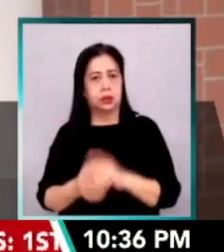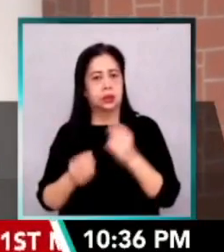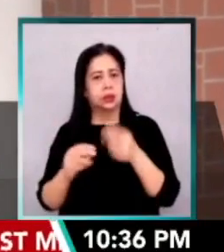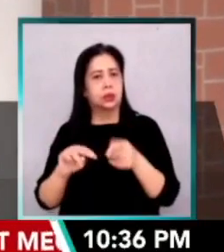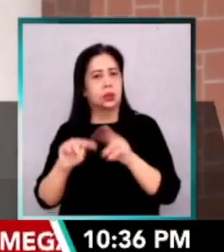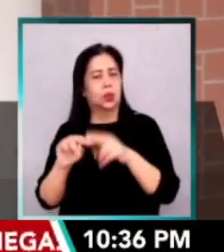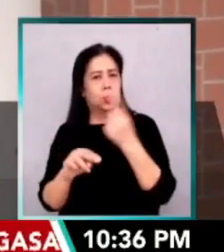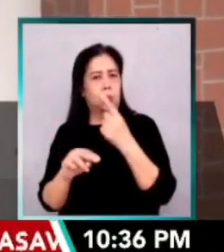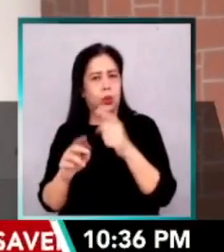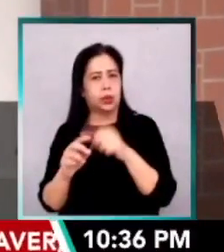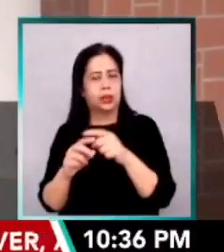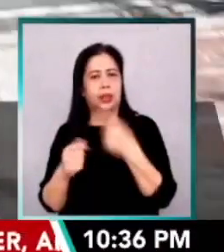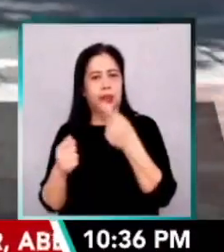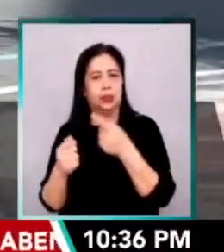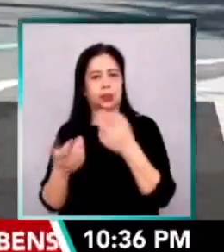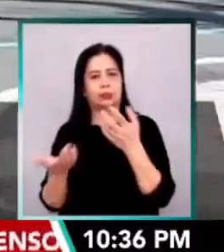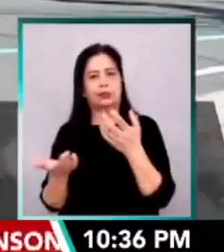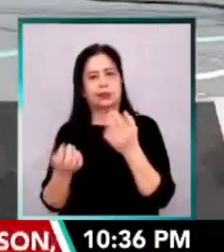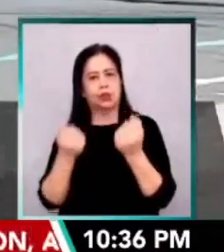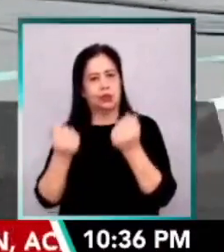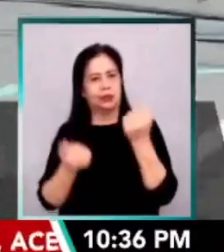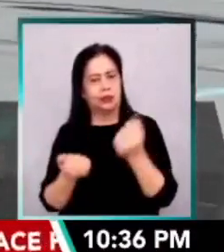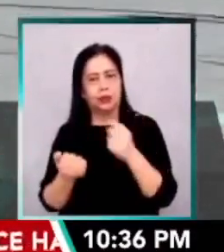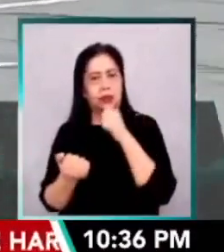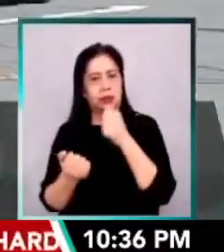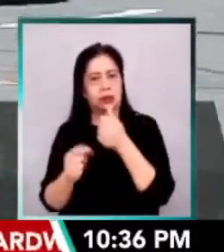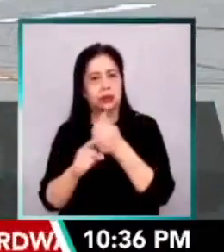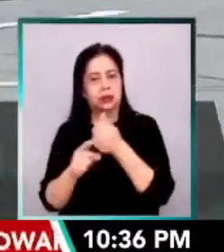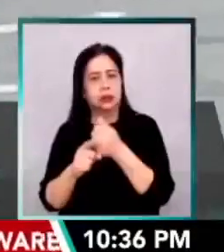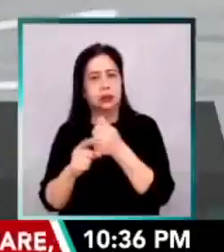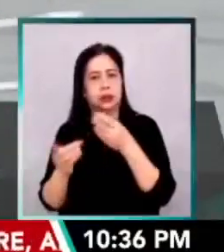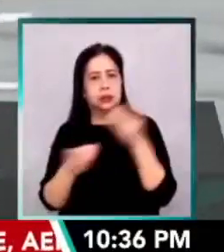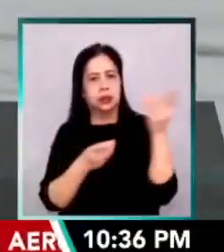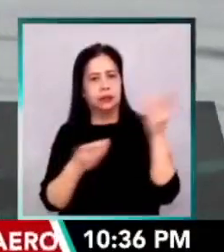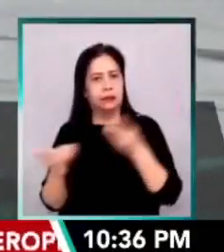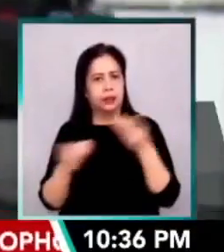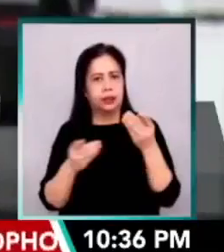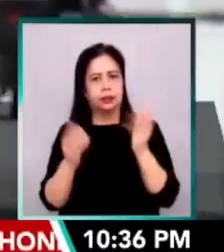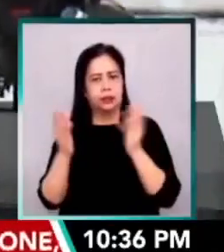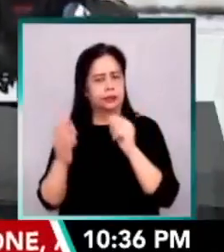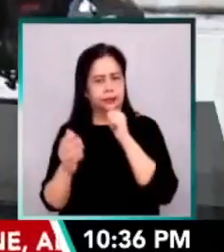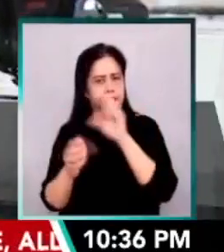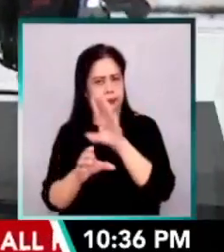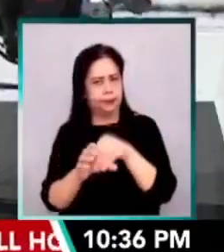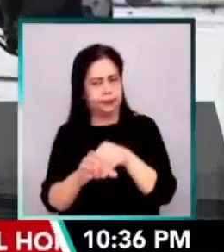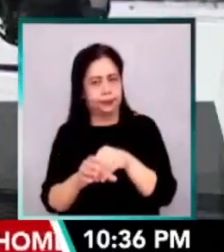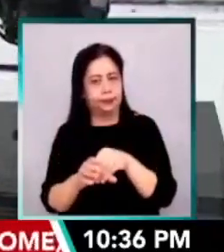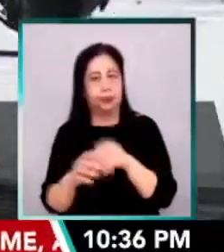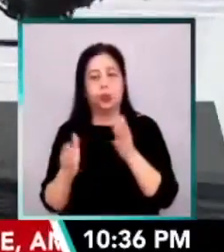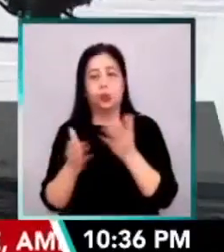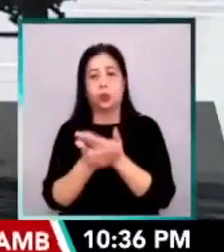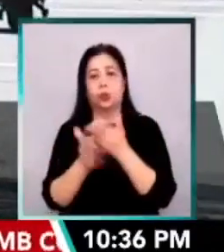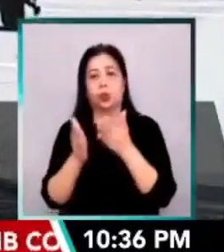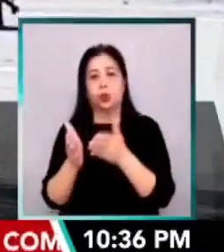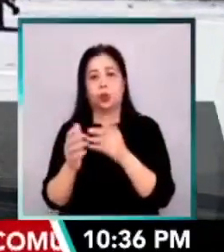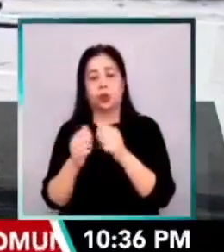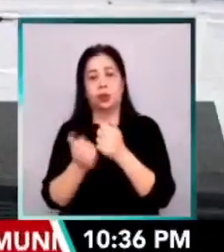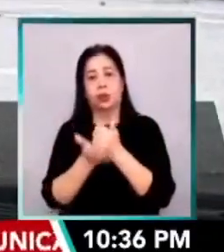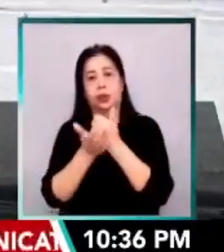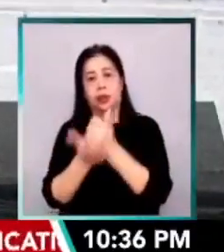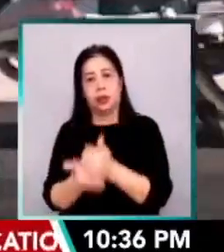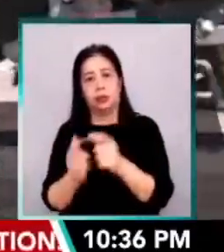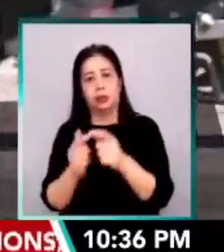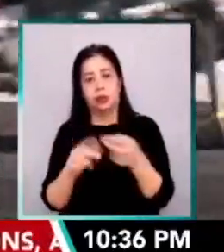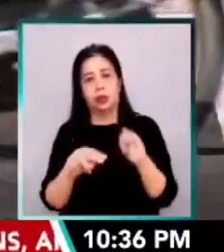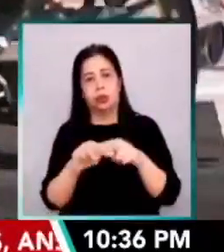sa ride-hailing drivers at hindi sa riders ng delivery services. Ang bagong mekanismo raw ay makatutulong para lumaki ang kita